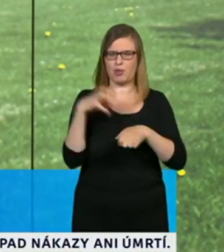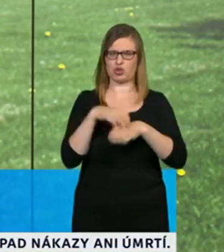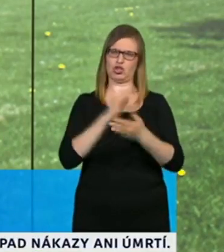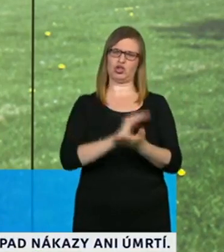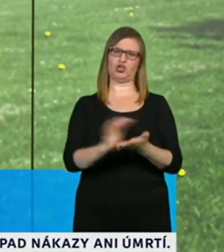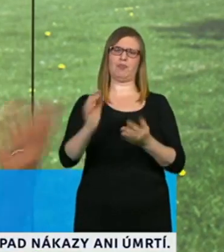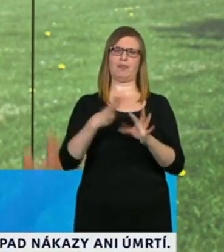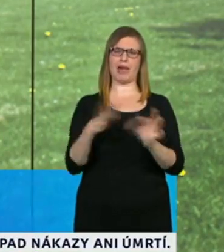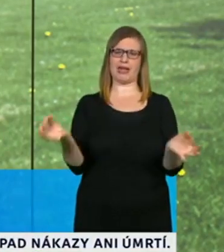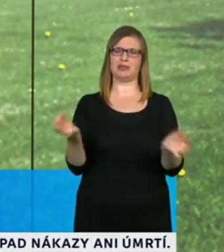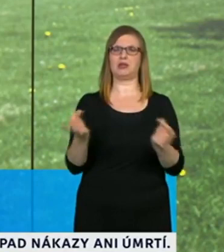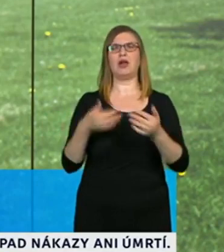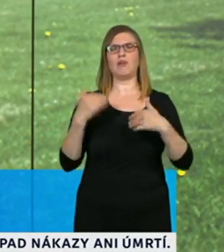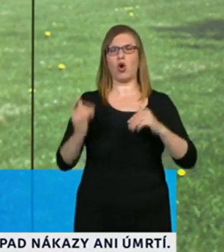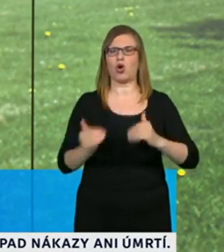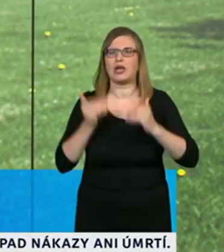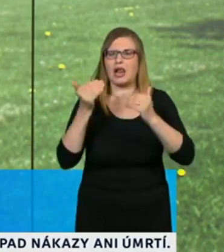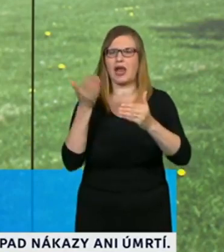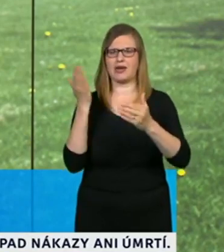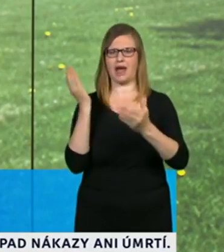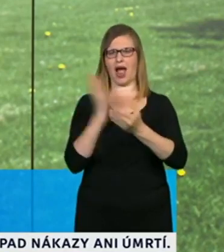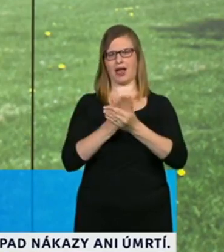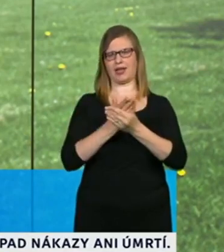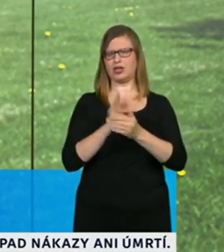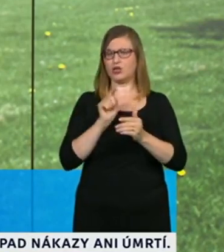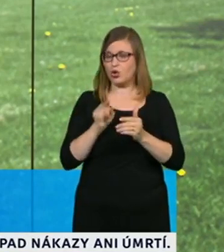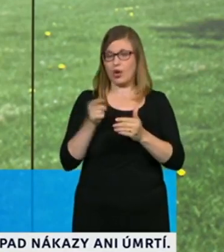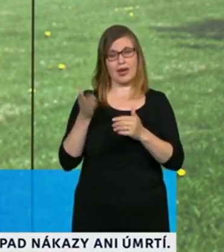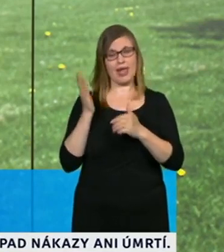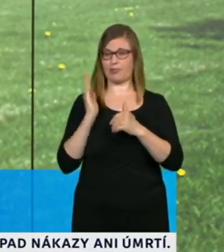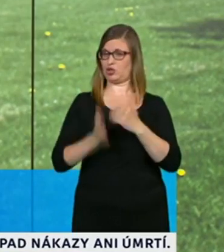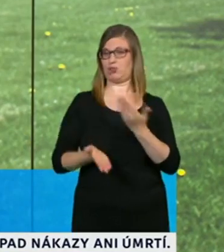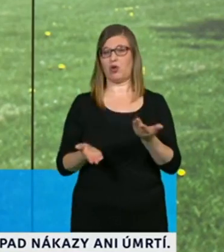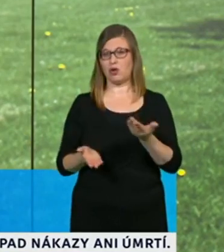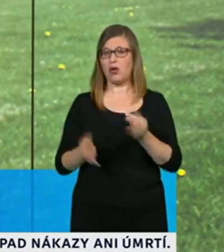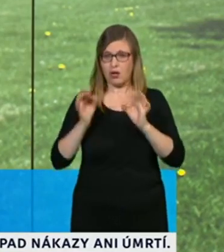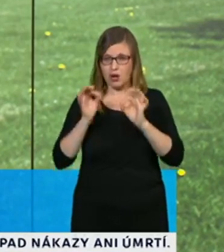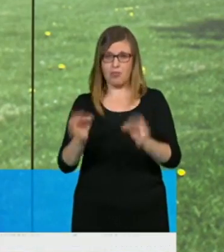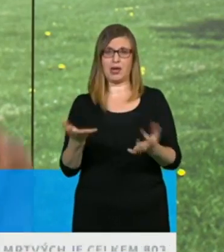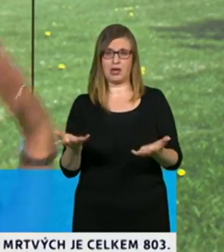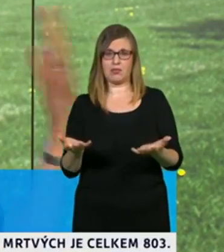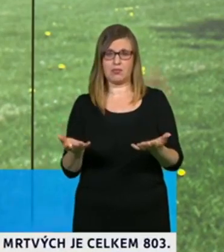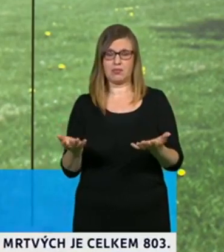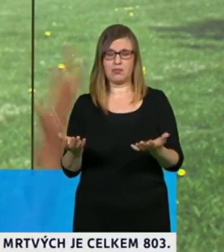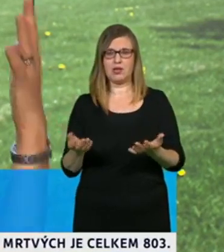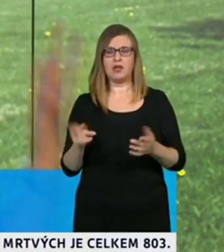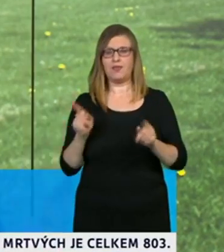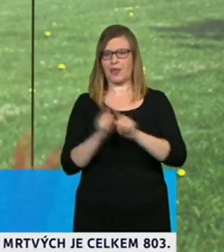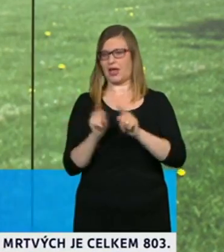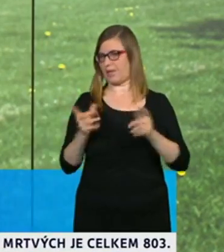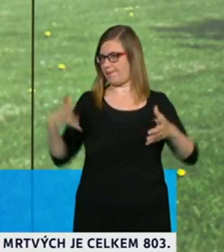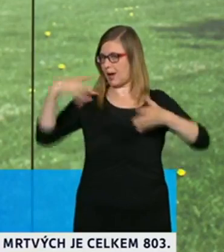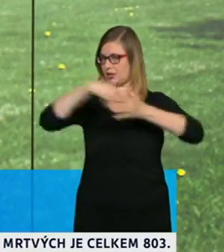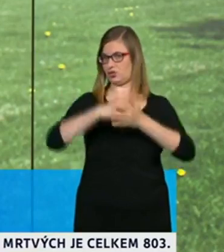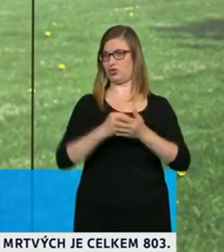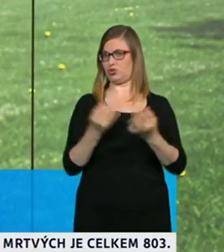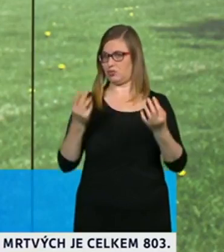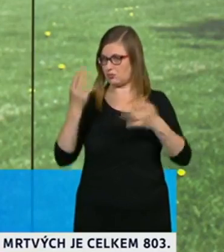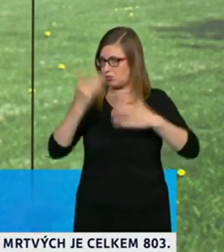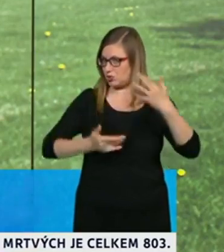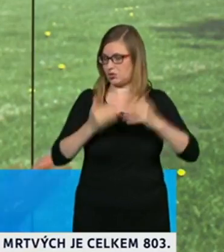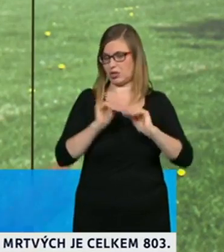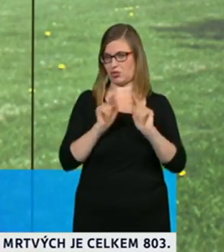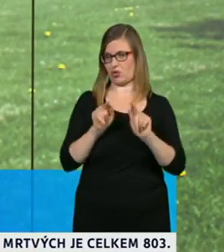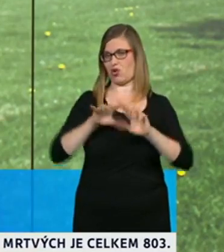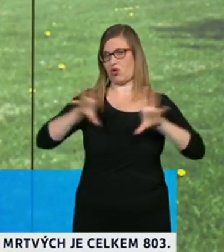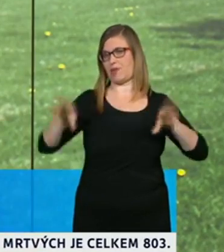státních záruk a tam my plánujeme, že se na úvěry prostě poskytne až těch 500 miliard nebo na likviditu těchto úvěrů a teď